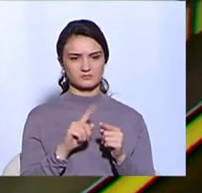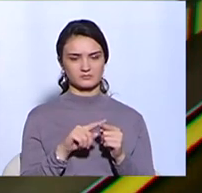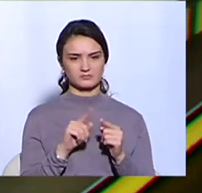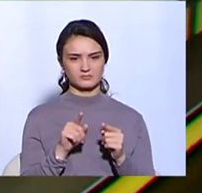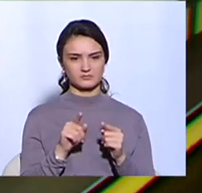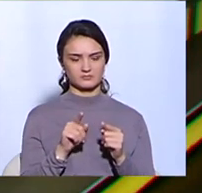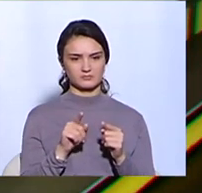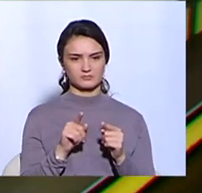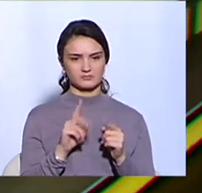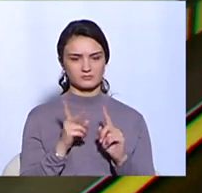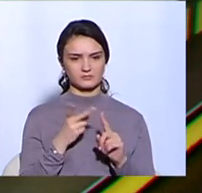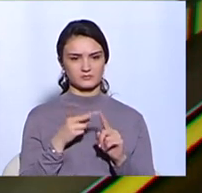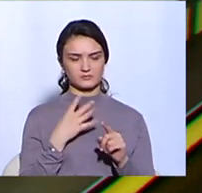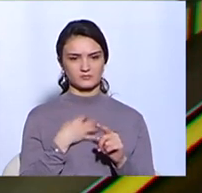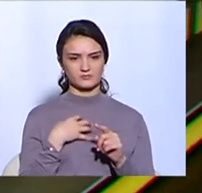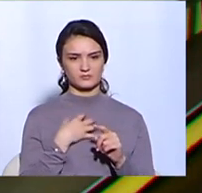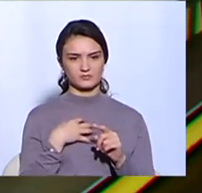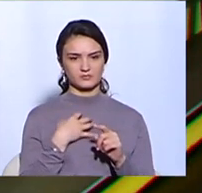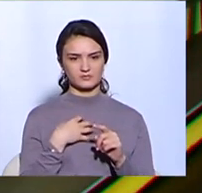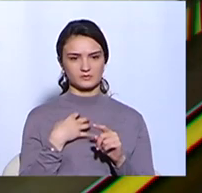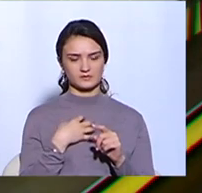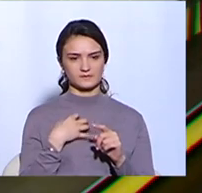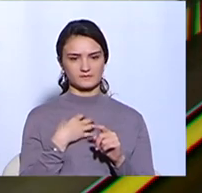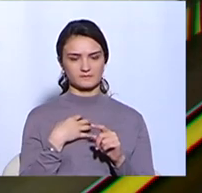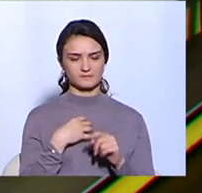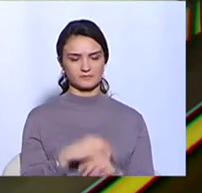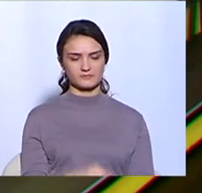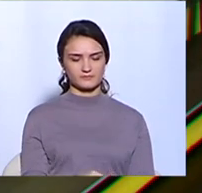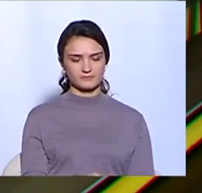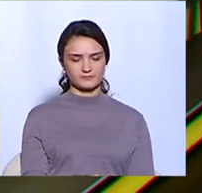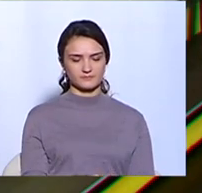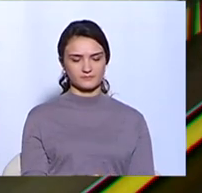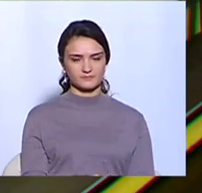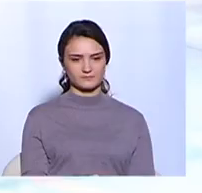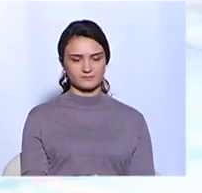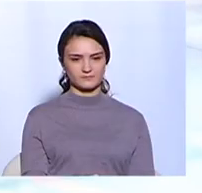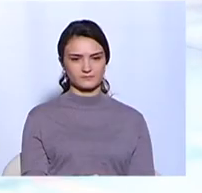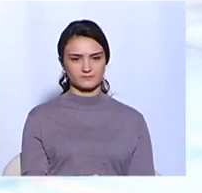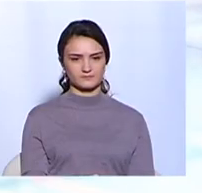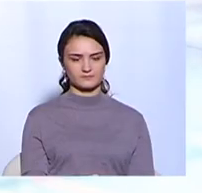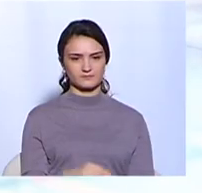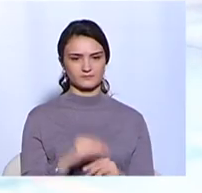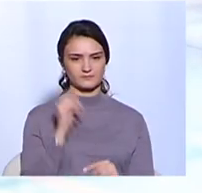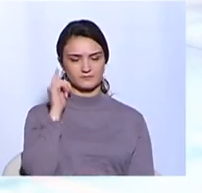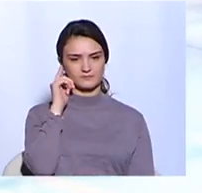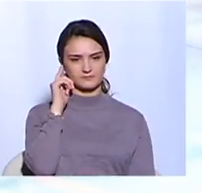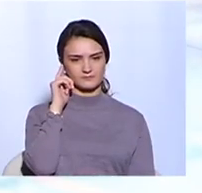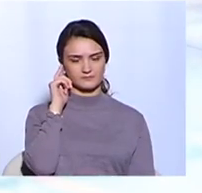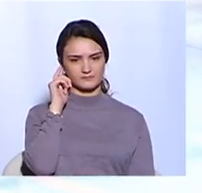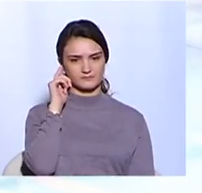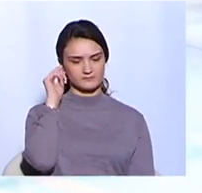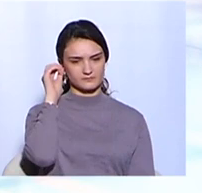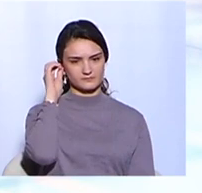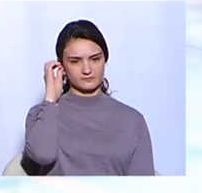თავიდან ვარდნა. მეორე მნიშვნელოვანი საკითხი, დღის განმავლობაში ვარჩევ დროს, როდესაც ადამიანი ყველაზე მეტად არის განწყობილი, რომ